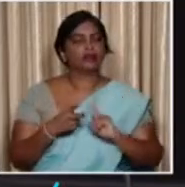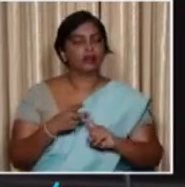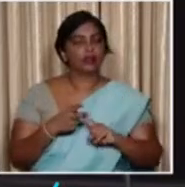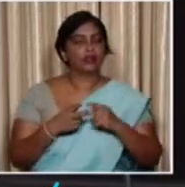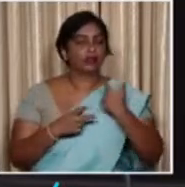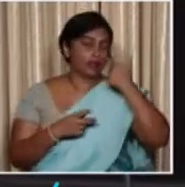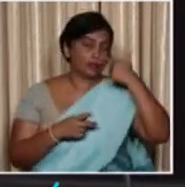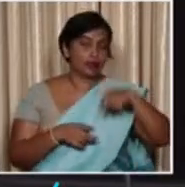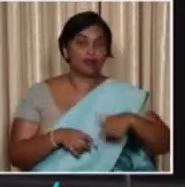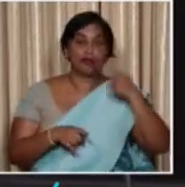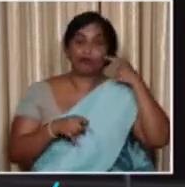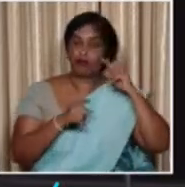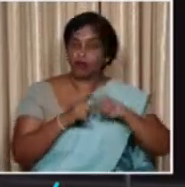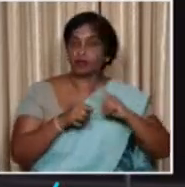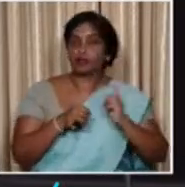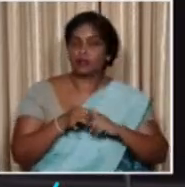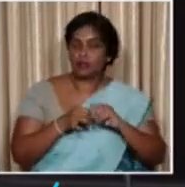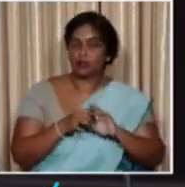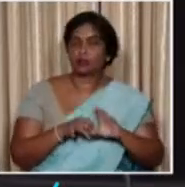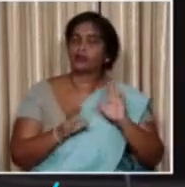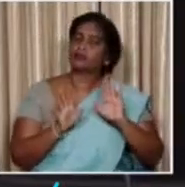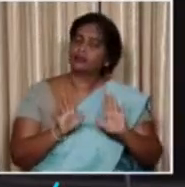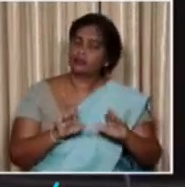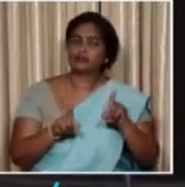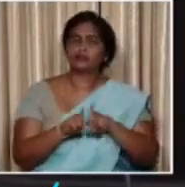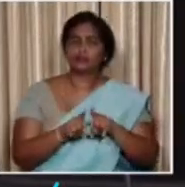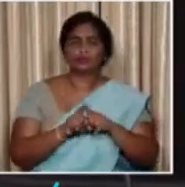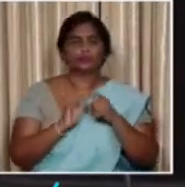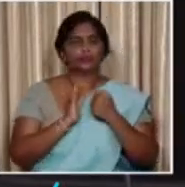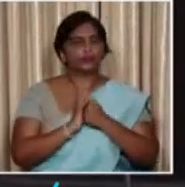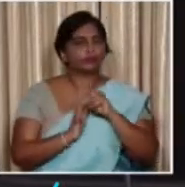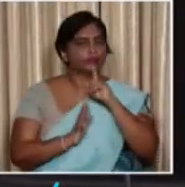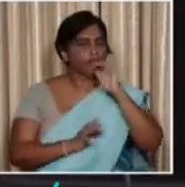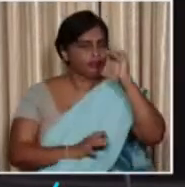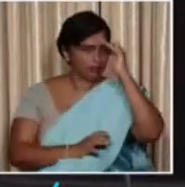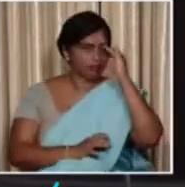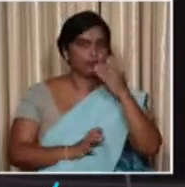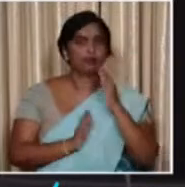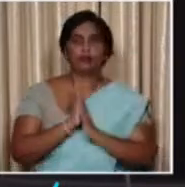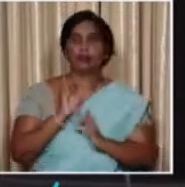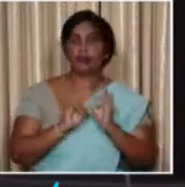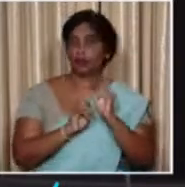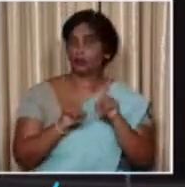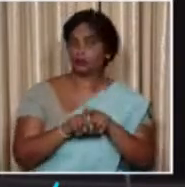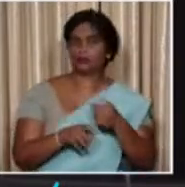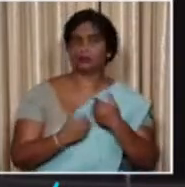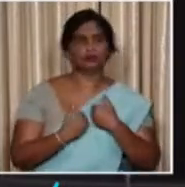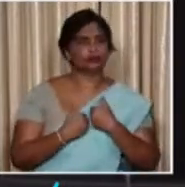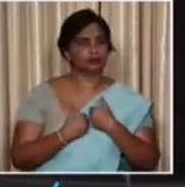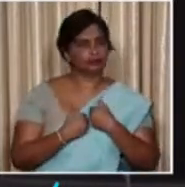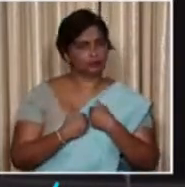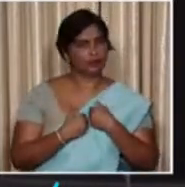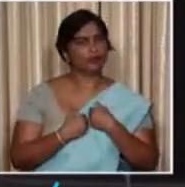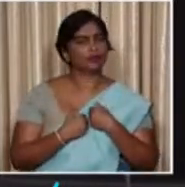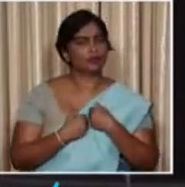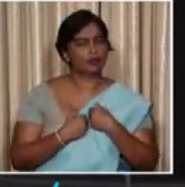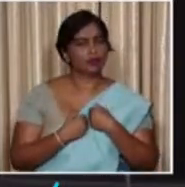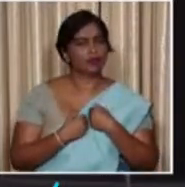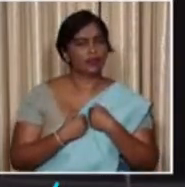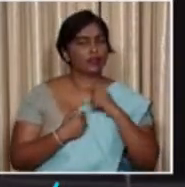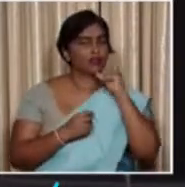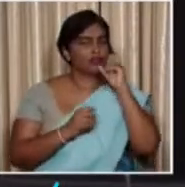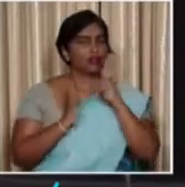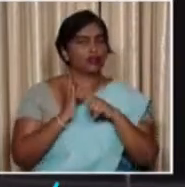කණිජ තෙල් සංස්ථාව පිළිබඳව එහෙම ප්‍රශ්නයක් තිබ්බා ඊට අමතරව ගරු කථානායකතුමනි මන්ත්‍රීවරු හැටියට අපි ඒ මේ